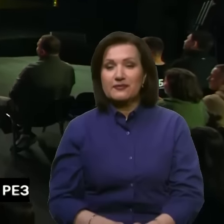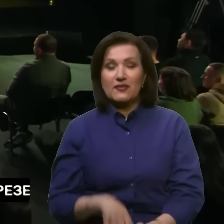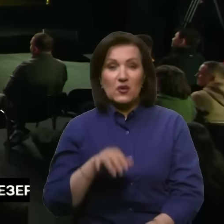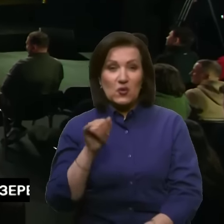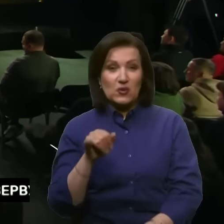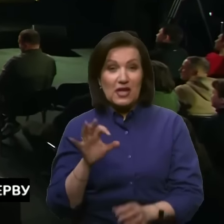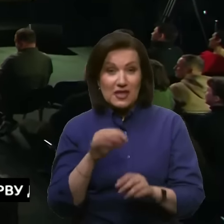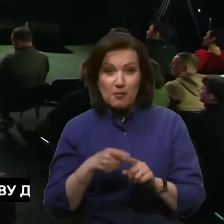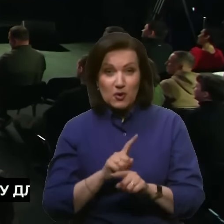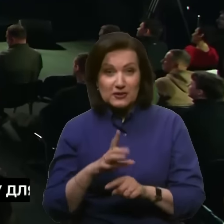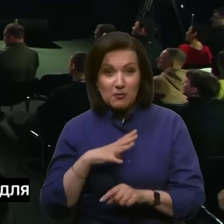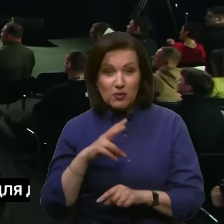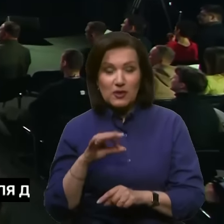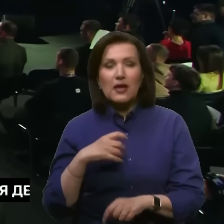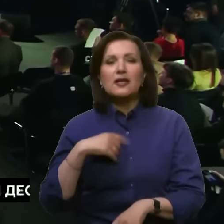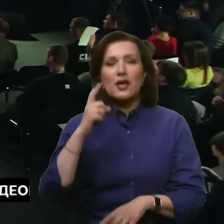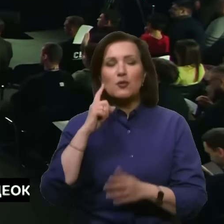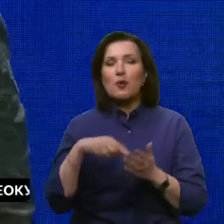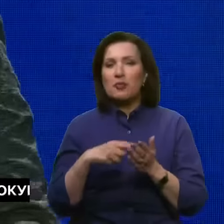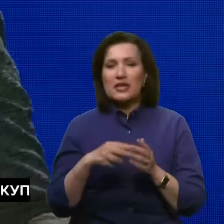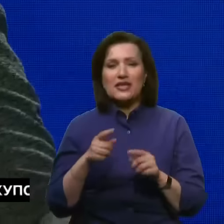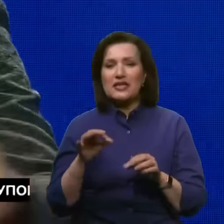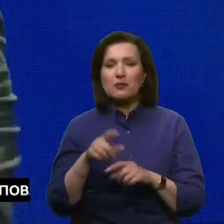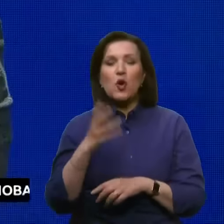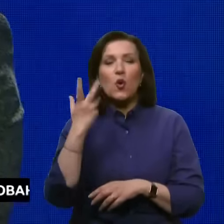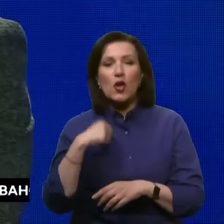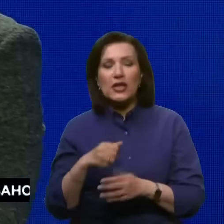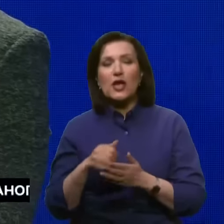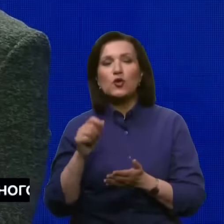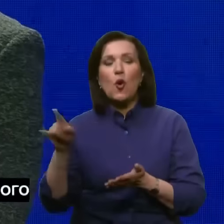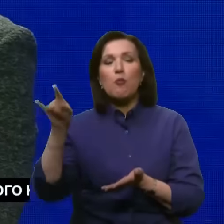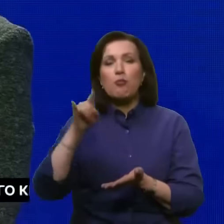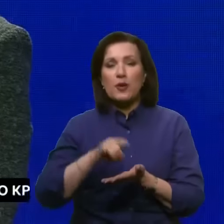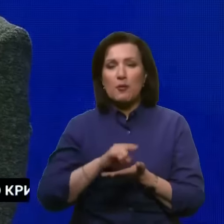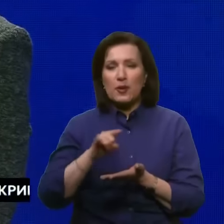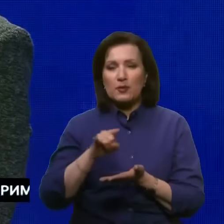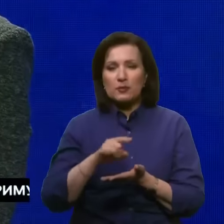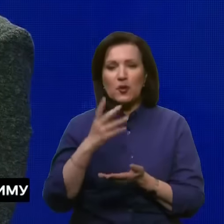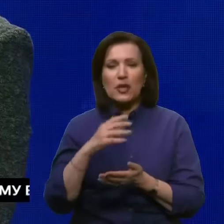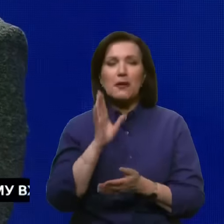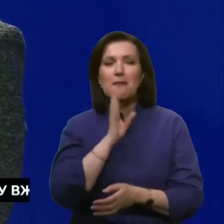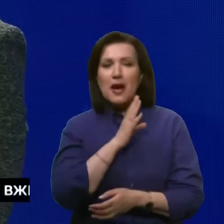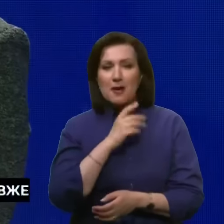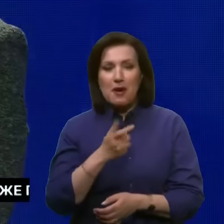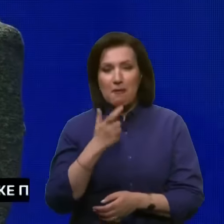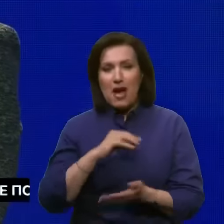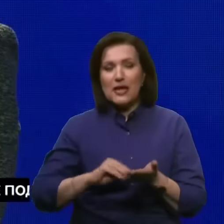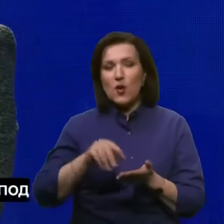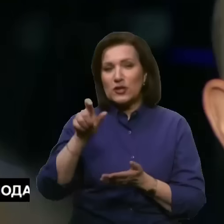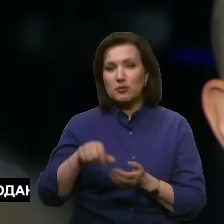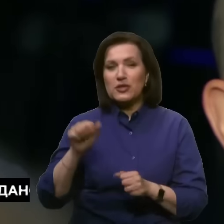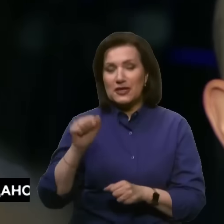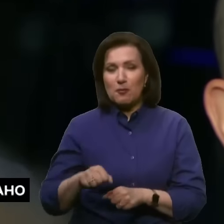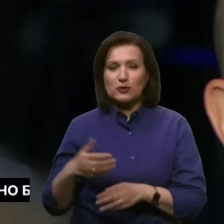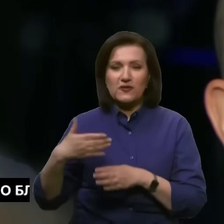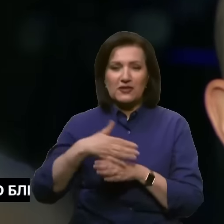У тебе не про це було. Я думаю, що і питання теж не про це, а про те, коли до Борисполя будуть прилітати літаки, коли мама пана кореспондента зможе